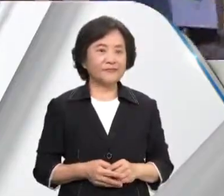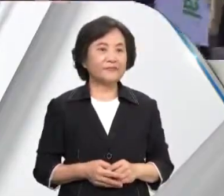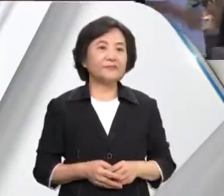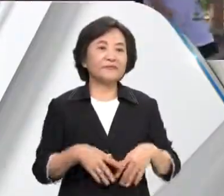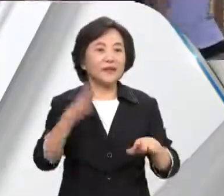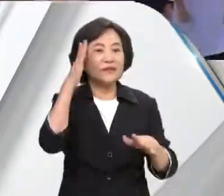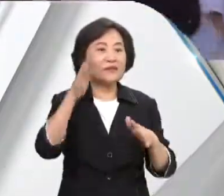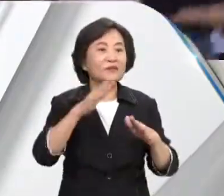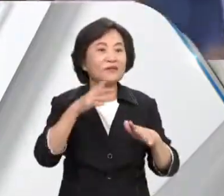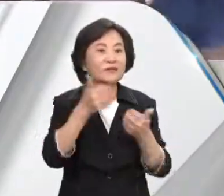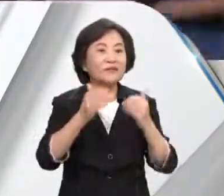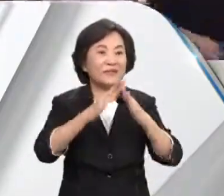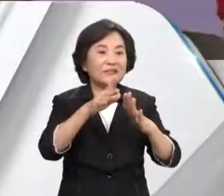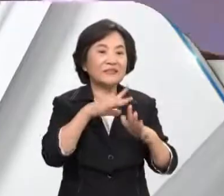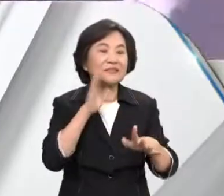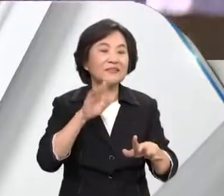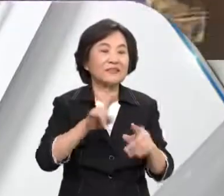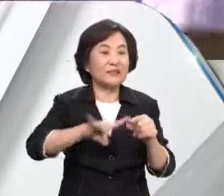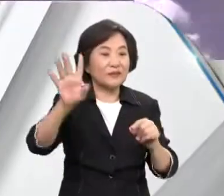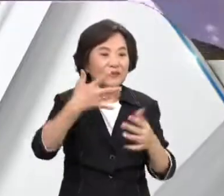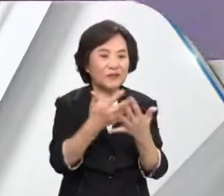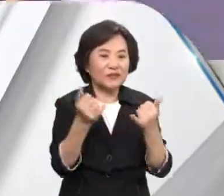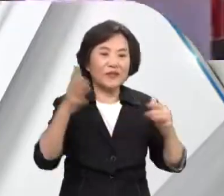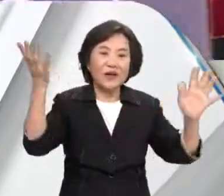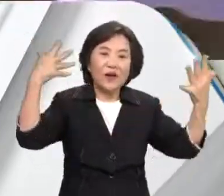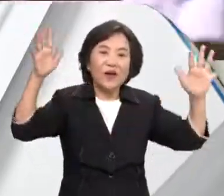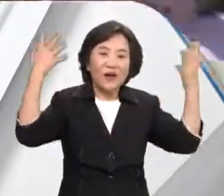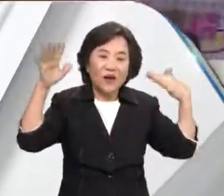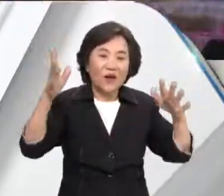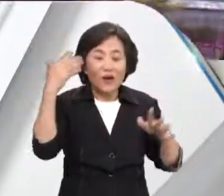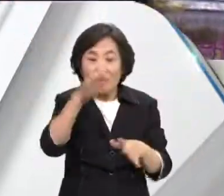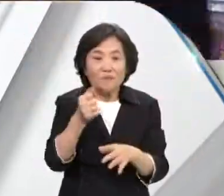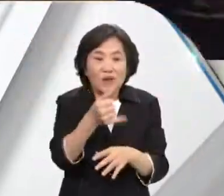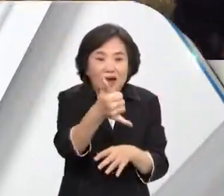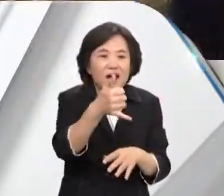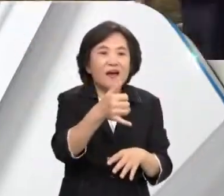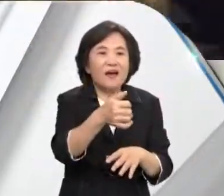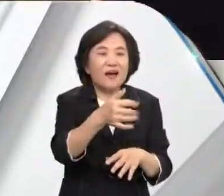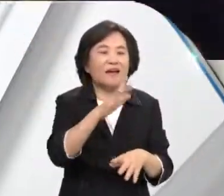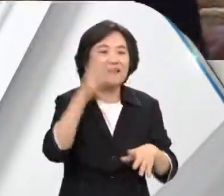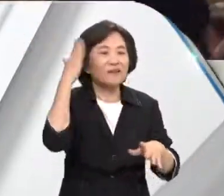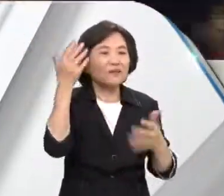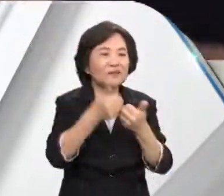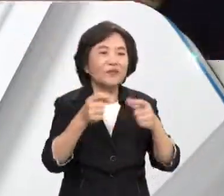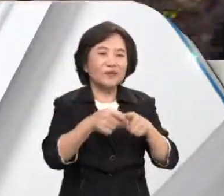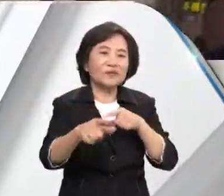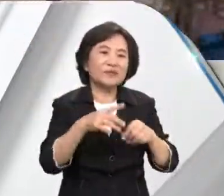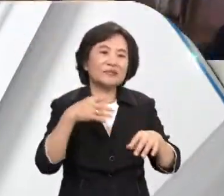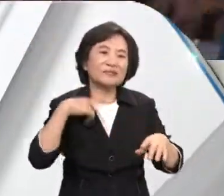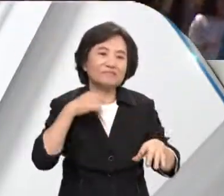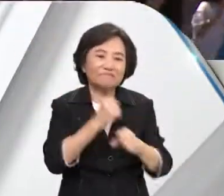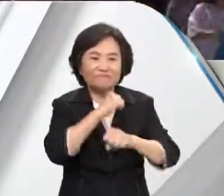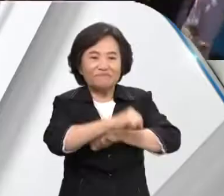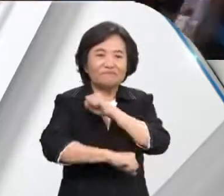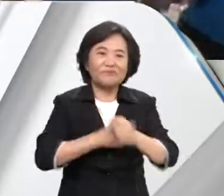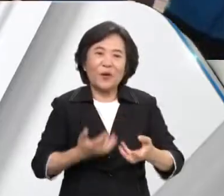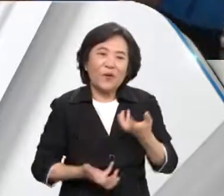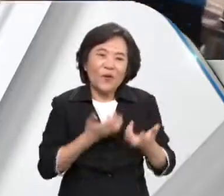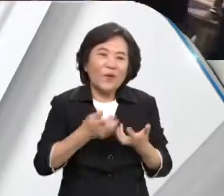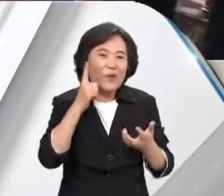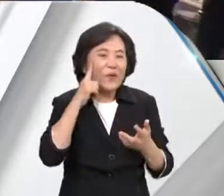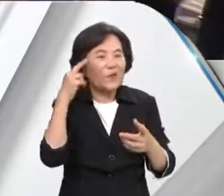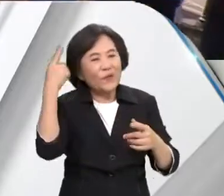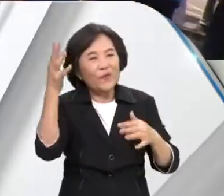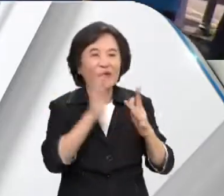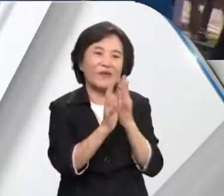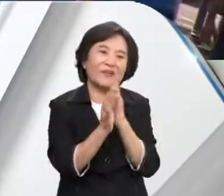头份市新发高中的学生诶，用跳舞的方式出现在头份双公园，带来同桌当简单、适当又热情的有氧舞蹈表